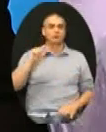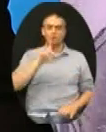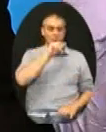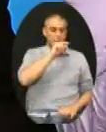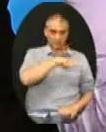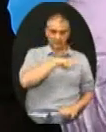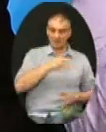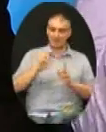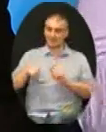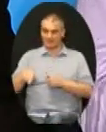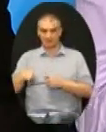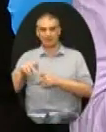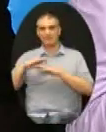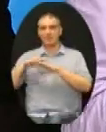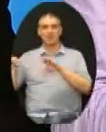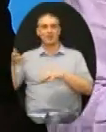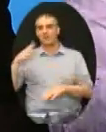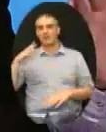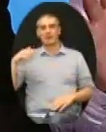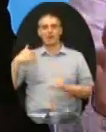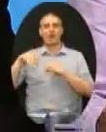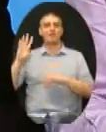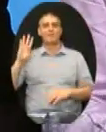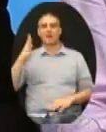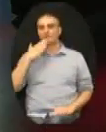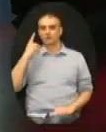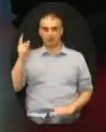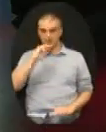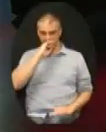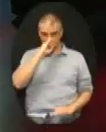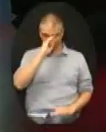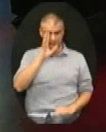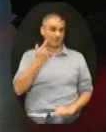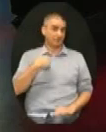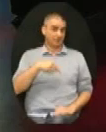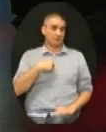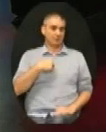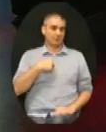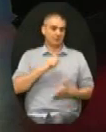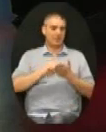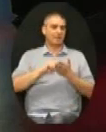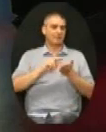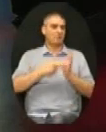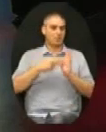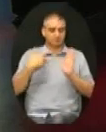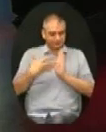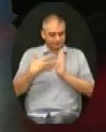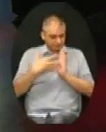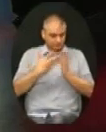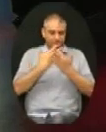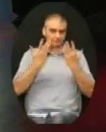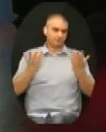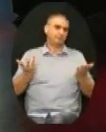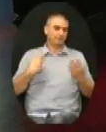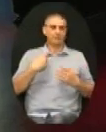הטוויטר, מסדרונות הכנסת ורחוב בלפור בירושלים. זה בערך מה שאנחנו ככתבים פוליטיים, הבדיקות שעשינו התברר.